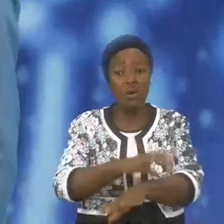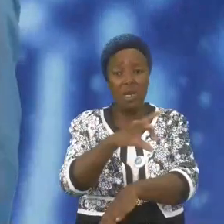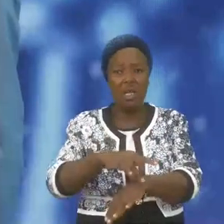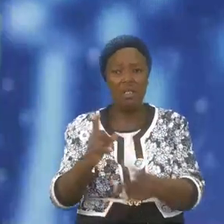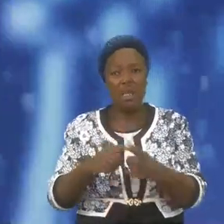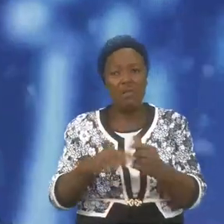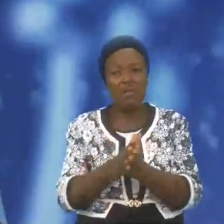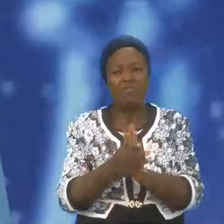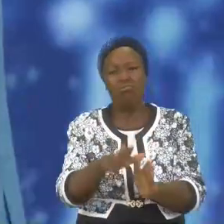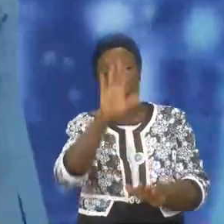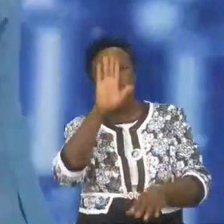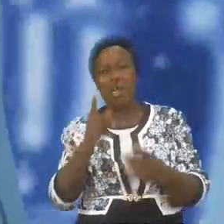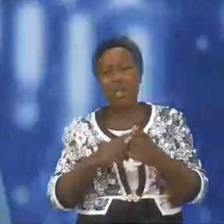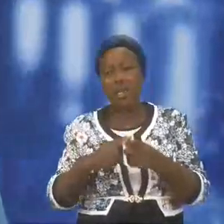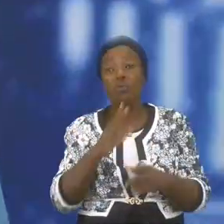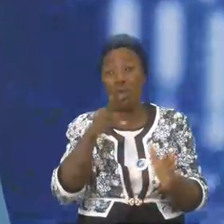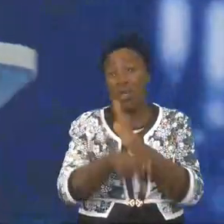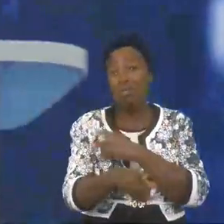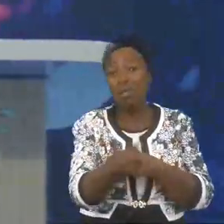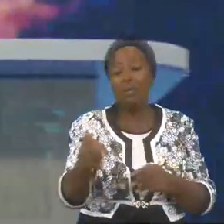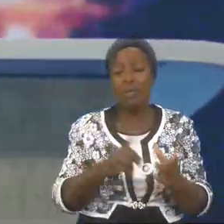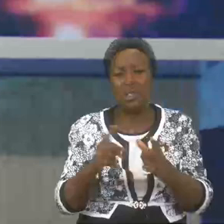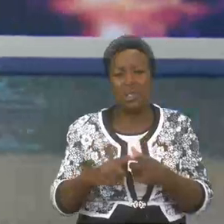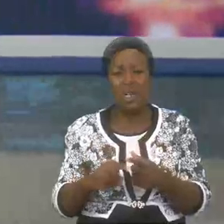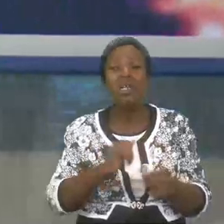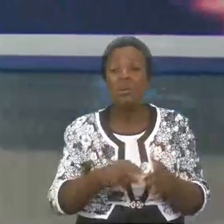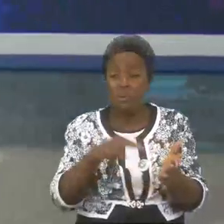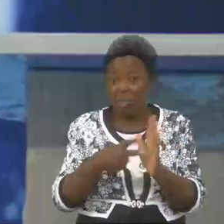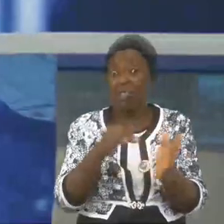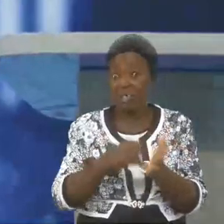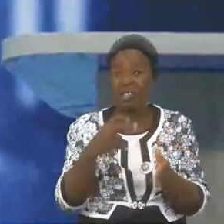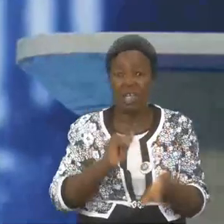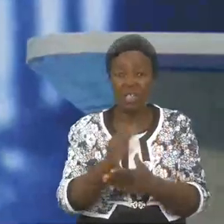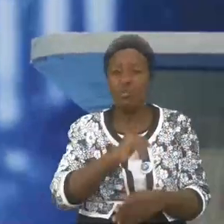menacé qu'il allait les tuer. Il était sérieux.